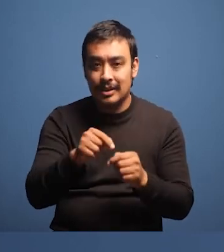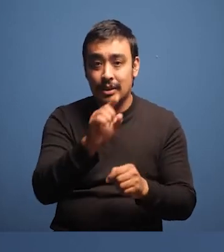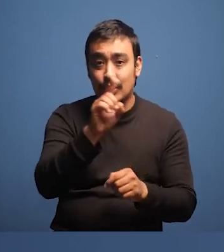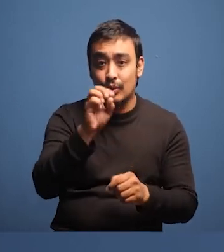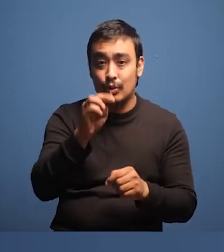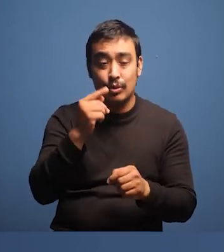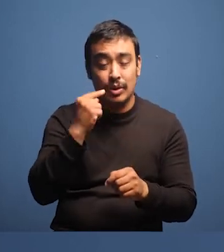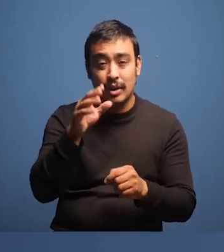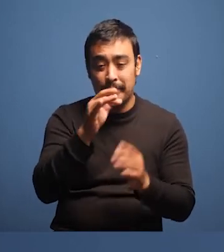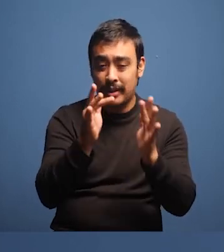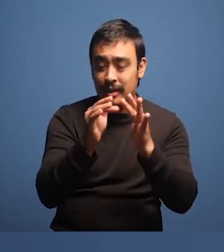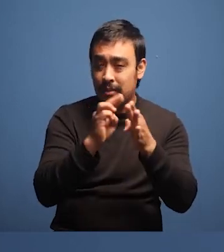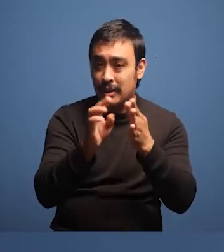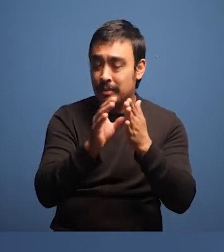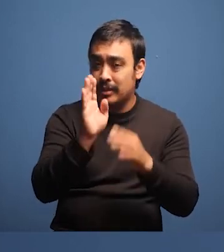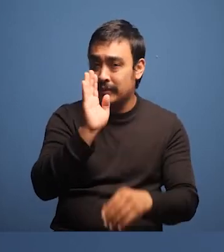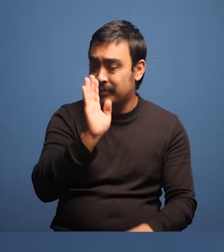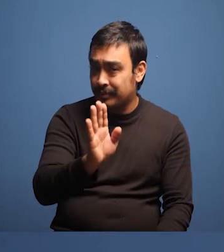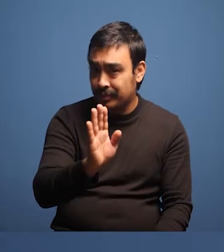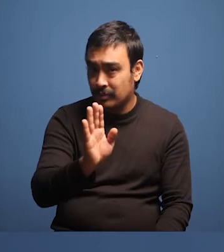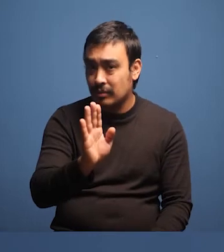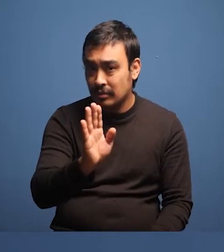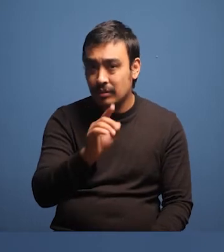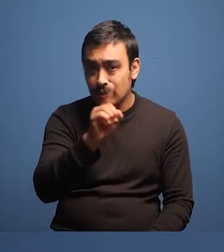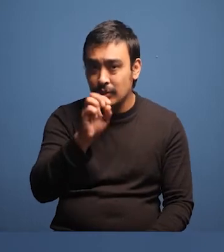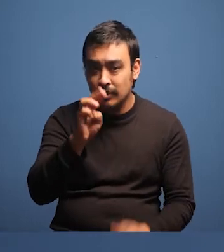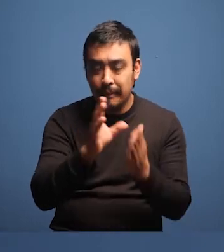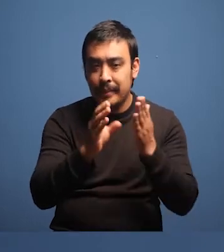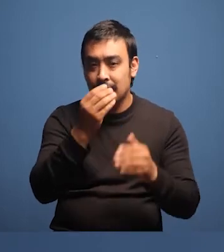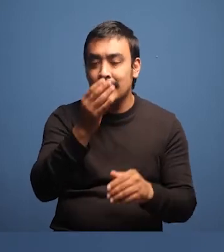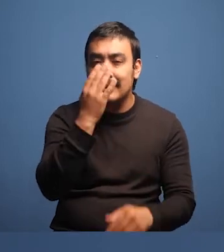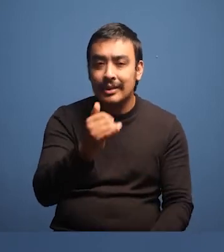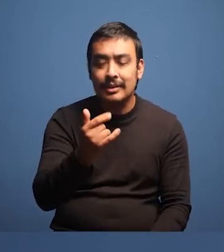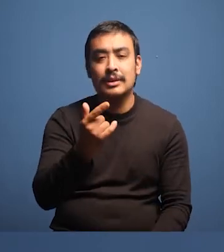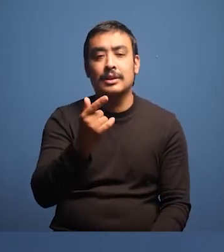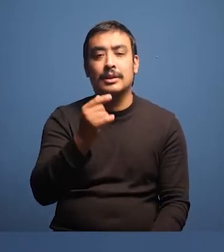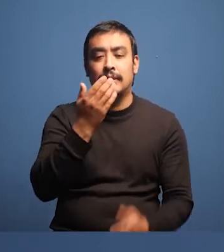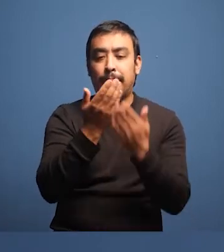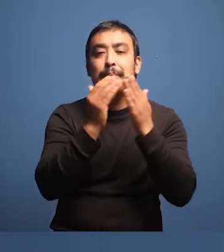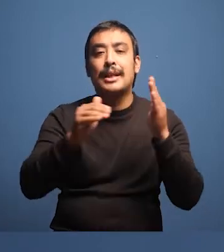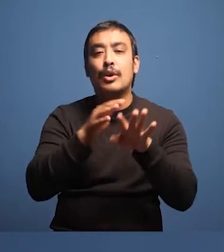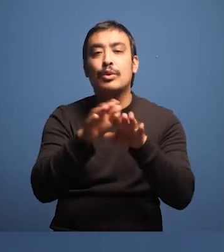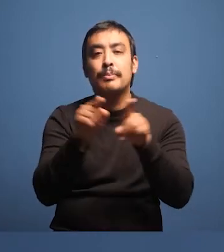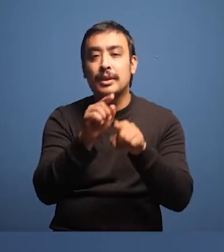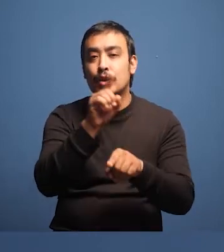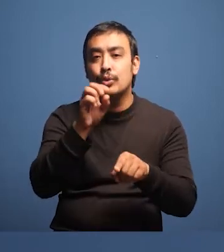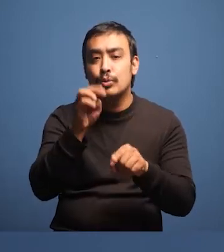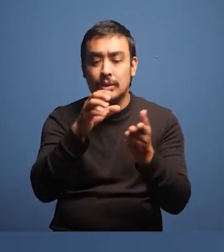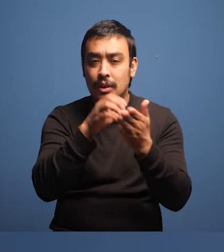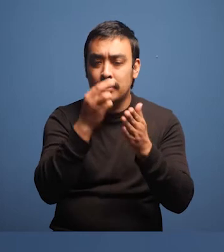क्लासेसहरू सबै भर्चुअली नै जुम क्लासबाट नै जुम प्लेटफर्मबाट नै हुने भएको कारणले चाहिँ स्टुडेन्ट्सहरूले चाहिँ जुम प्लेटफर्ममा धेरै